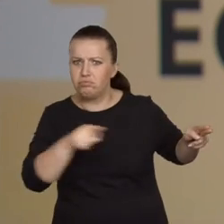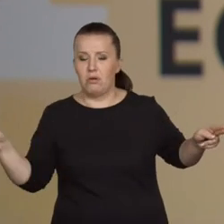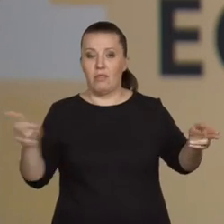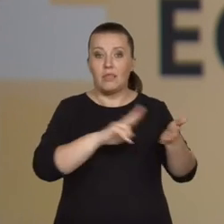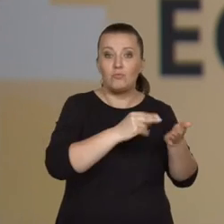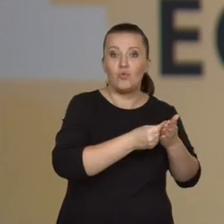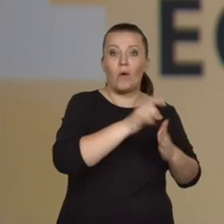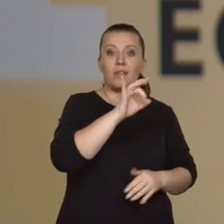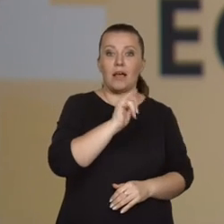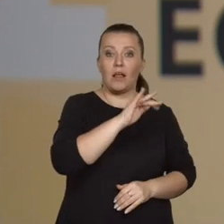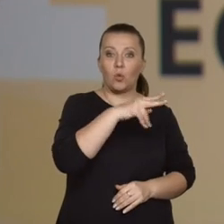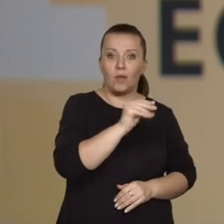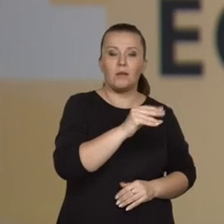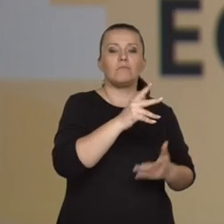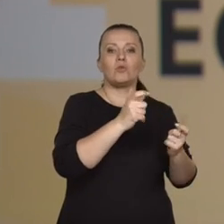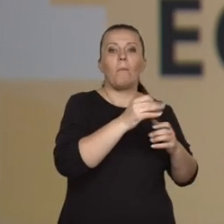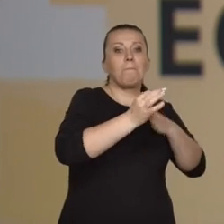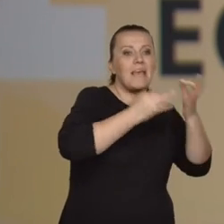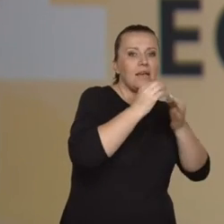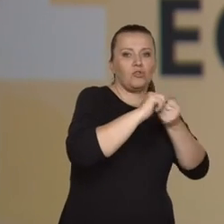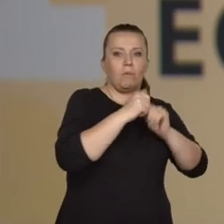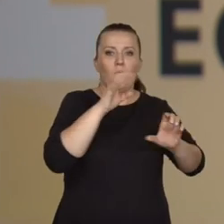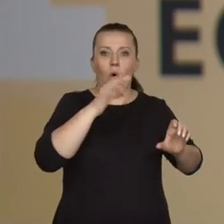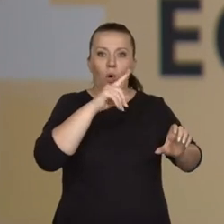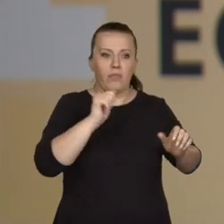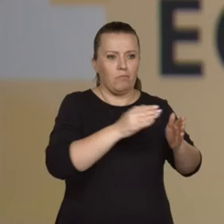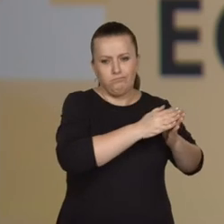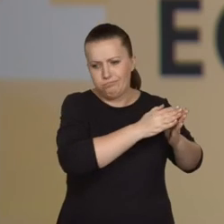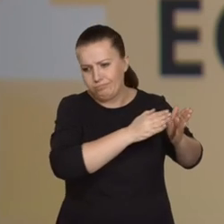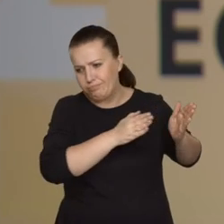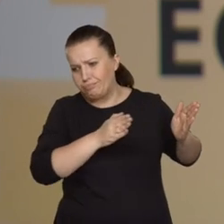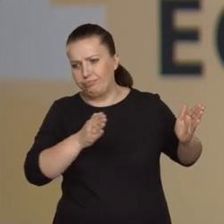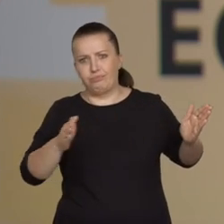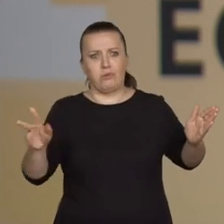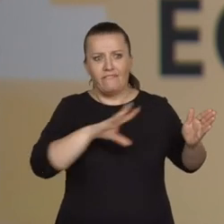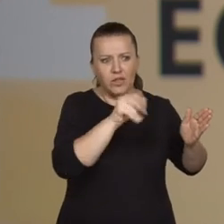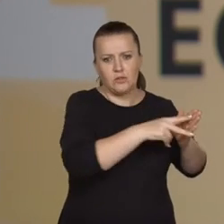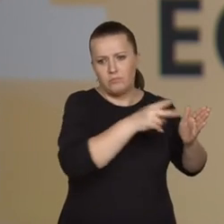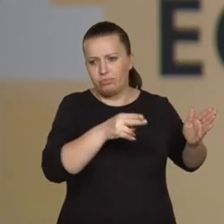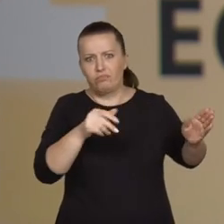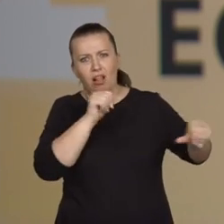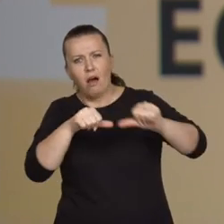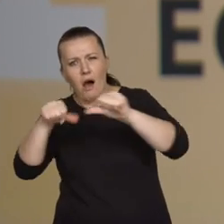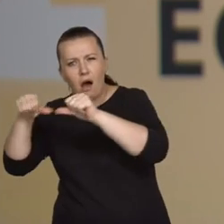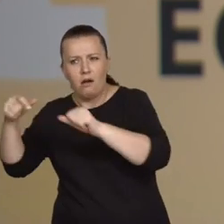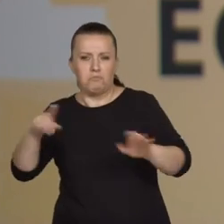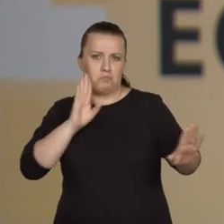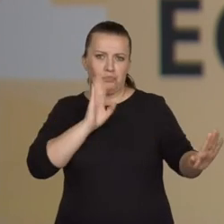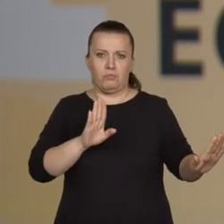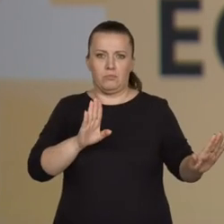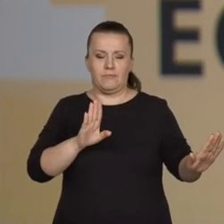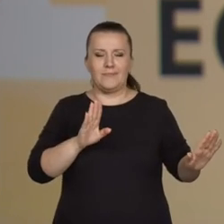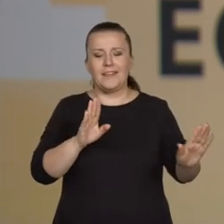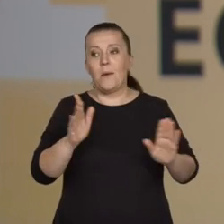jest pieśń czy oda. Kolejno, poprzez lata, jest taki sam. On się oczywiście będzie